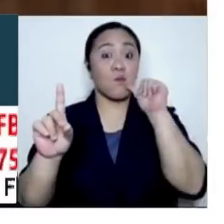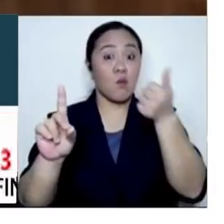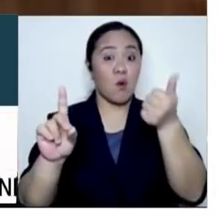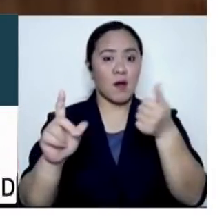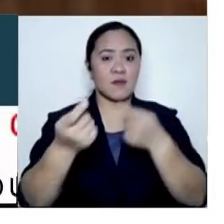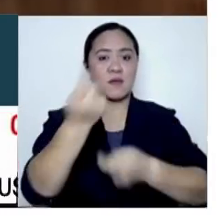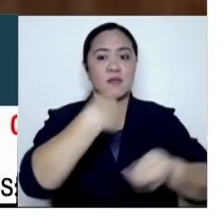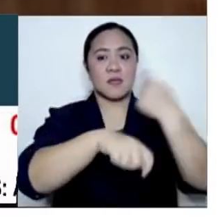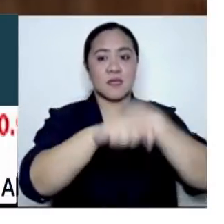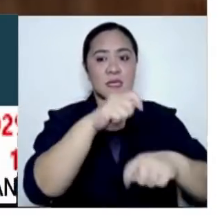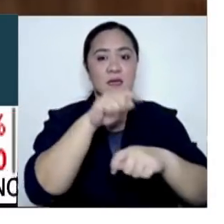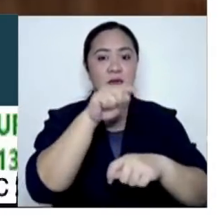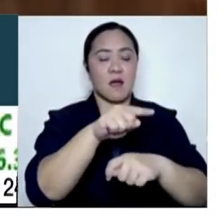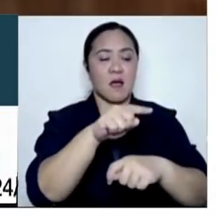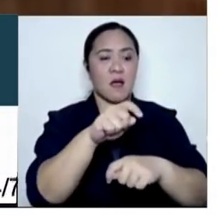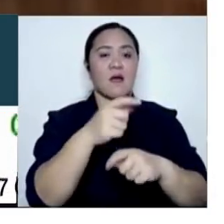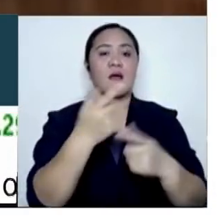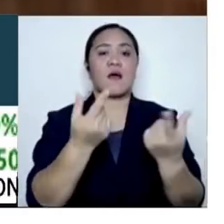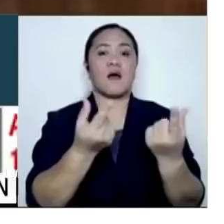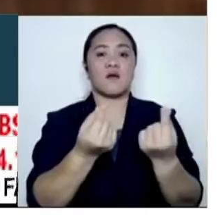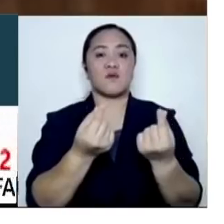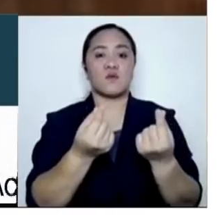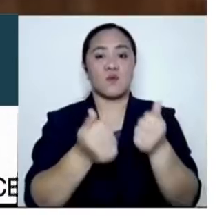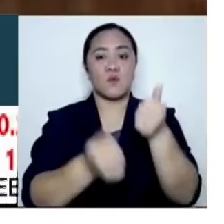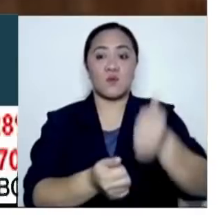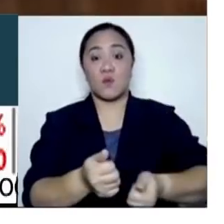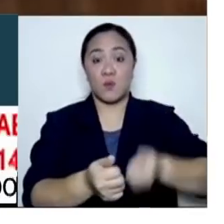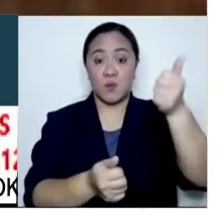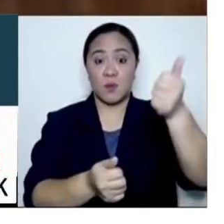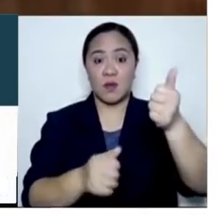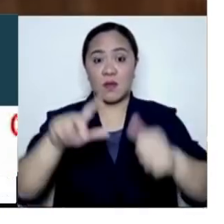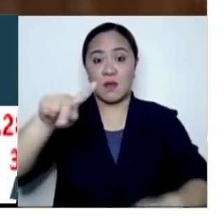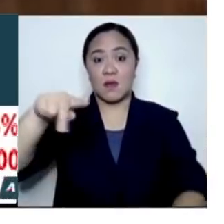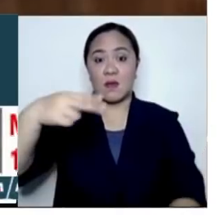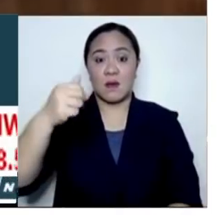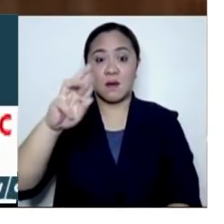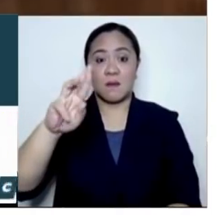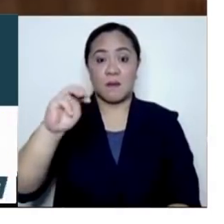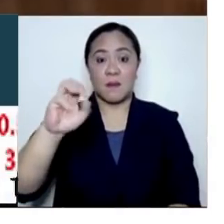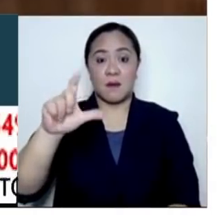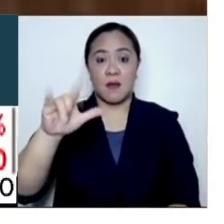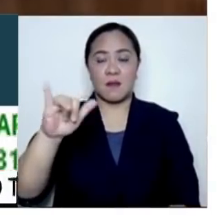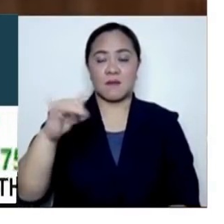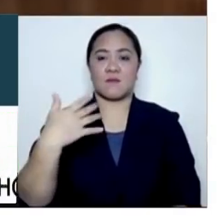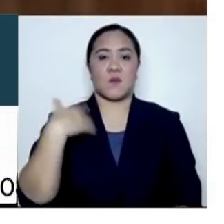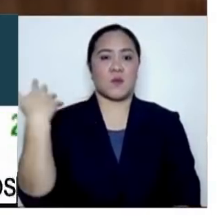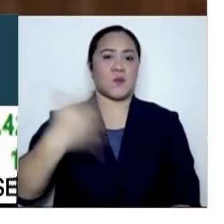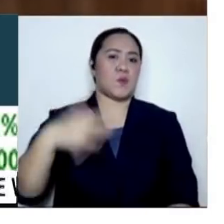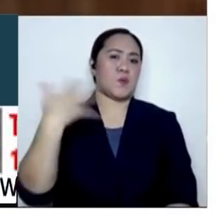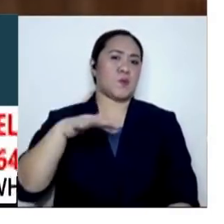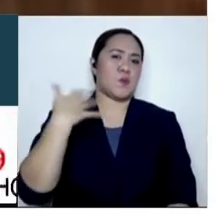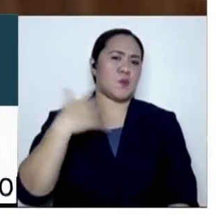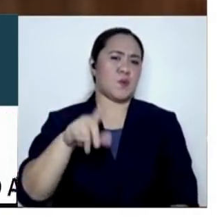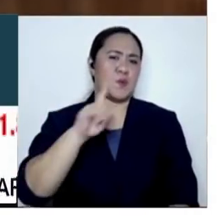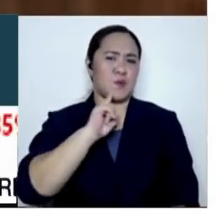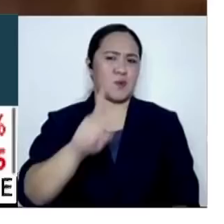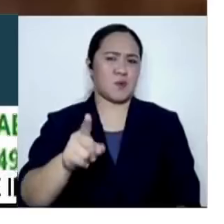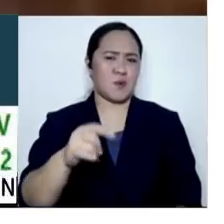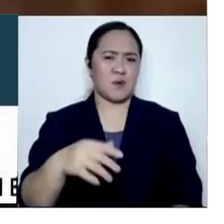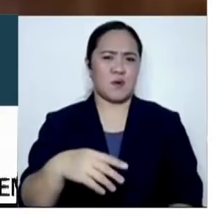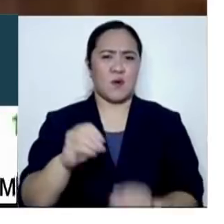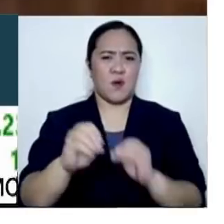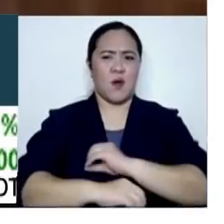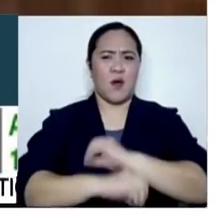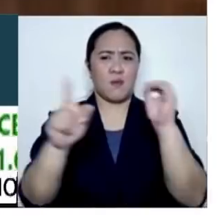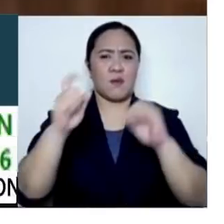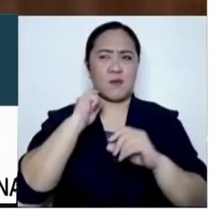mas panalo palagi yung Pharmally. Wow! Talagang grabe, Mr. President. Nakikiusap po kami. Tingnan naman ninyo. Huwag nyo kami